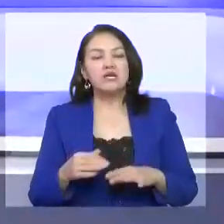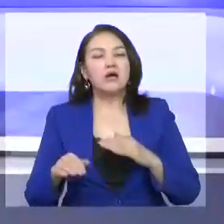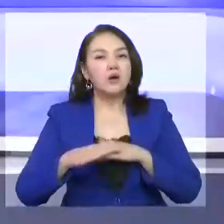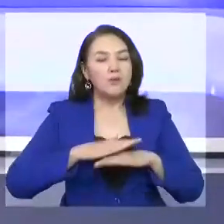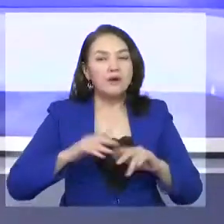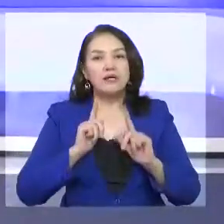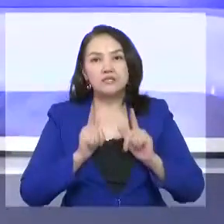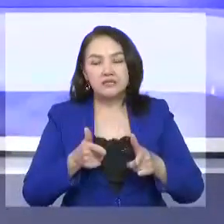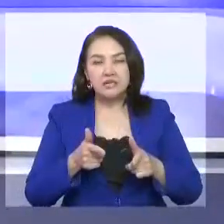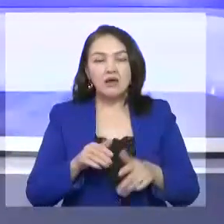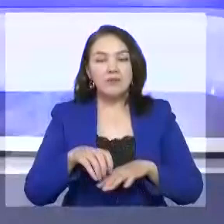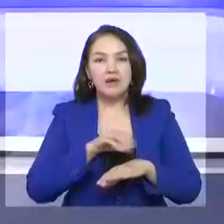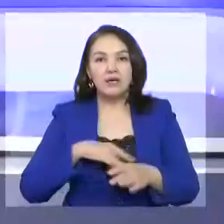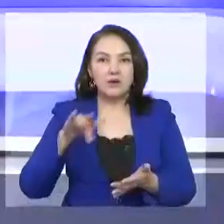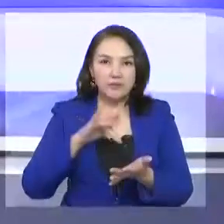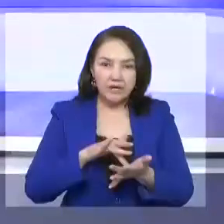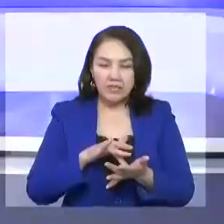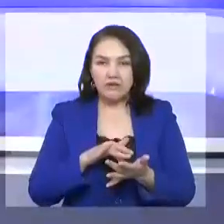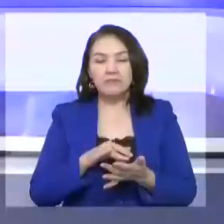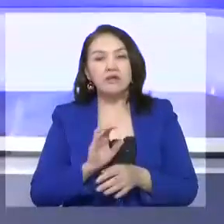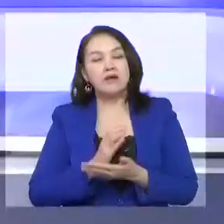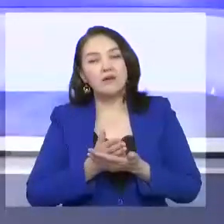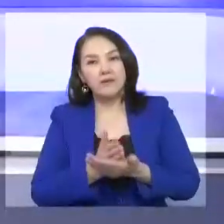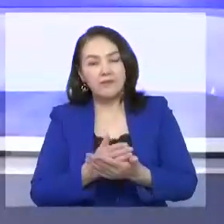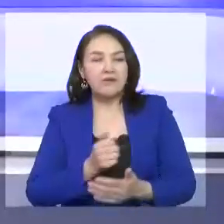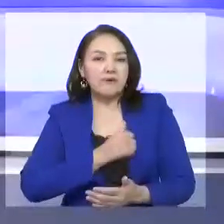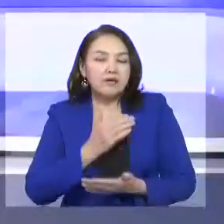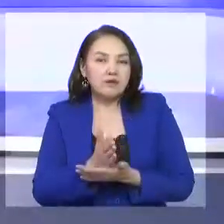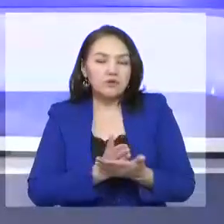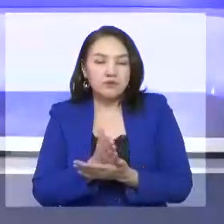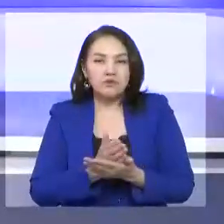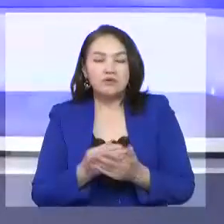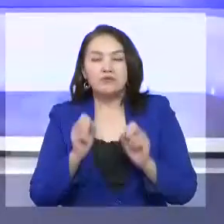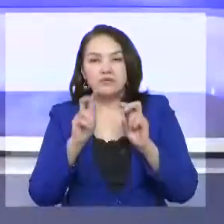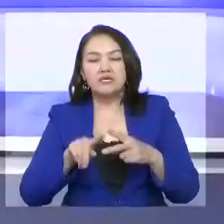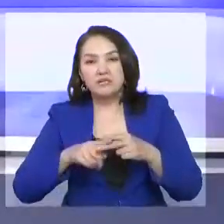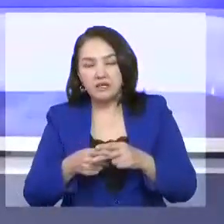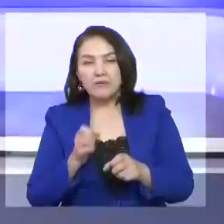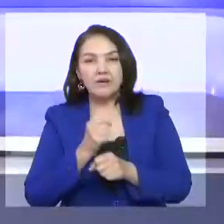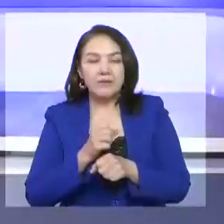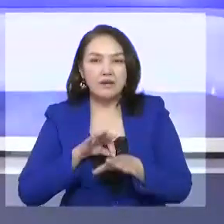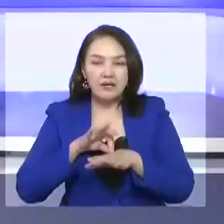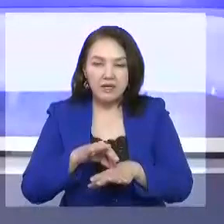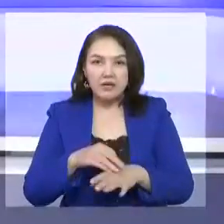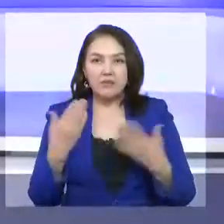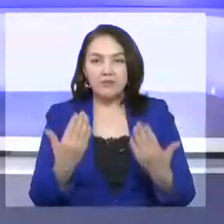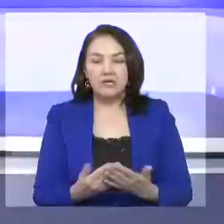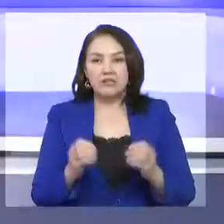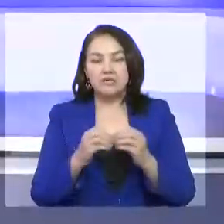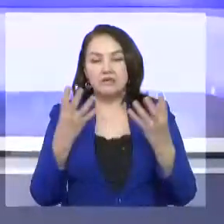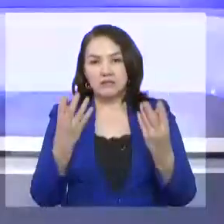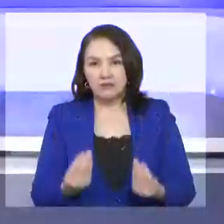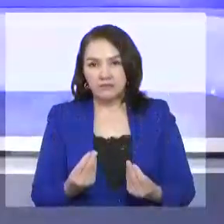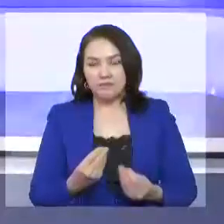этого, согласно запросам акимата города, Минобороны направила военнослужащих и спецтехнику. Работы будут выполнены в течение ближайших 10